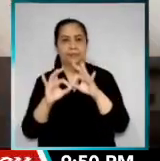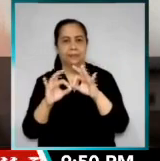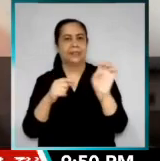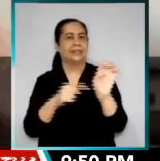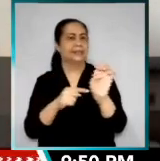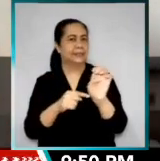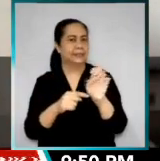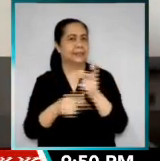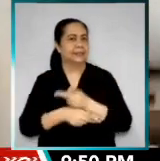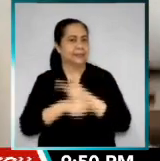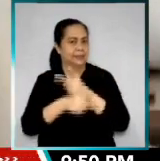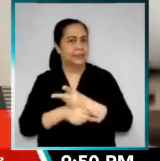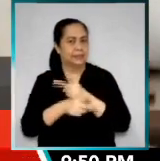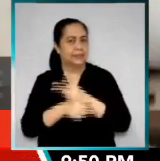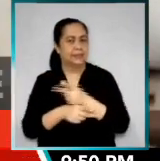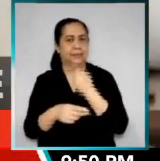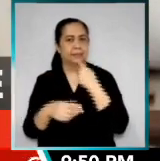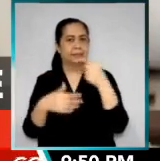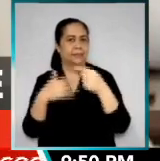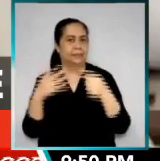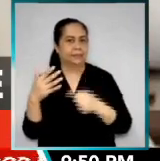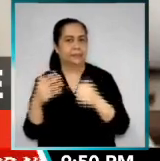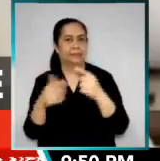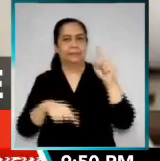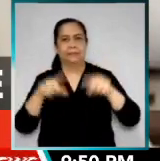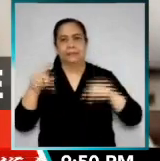at nagbanggit siya ng mga iba't ibang